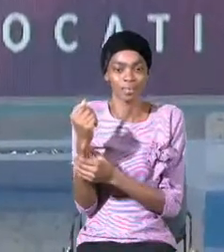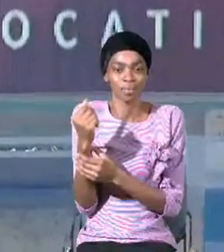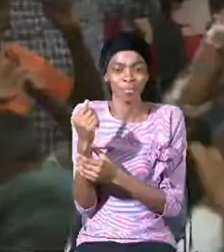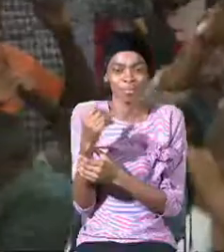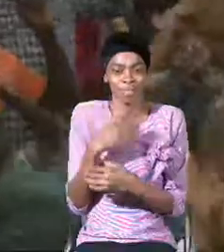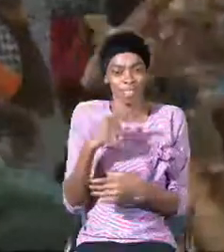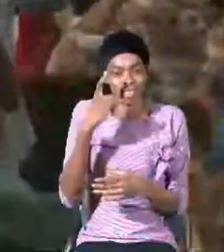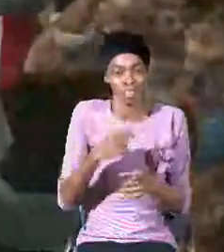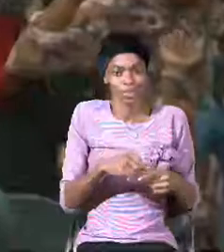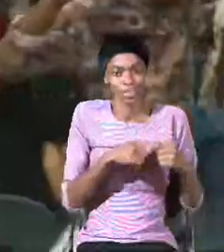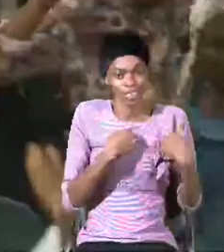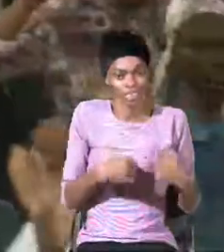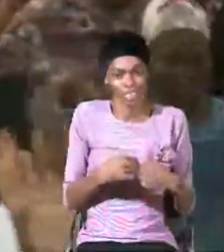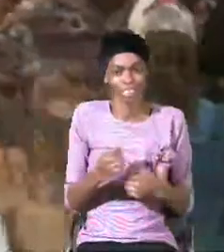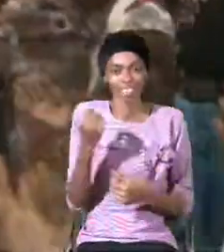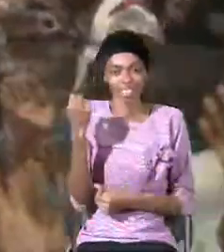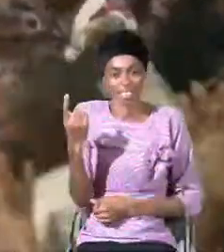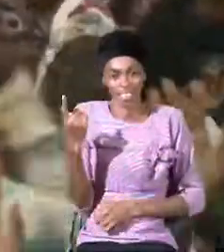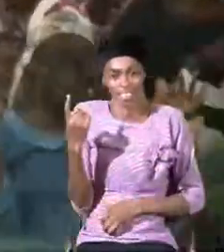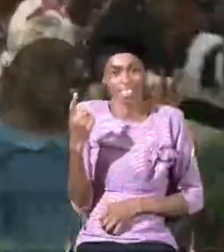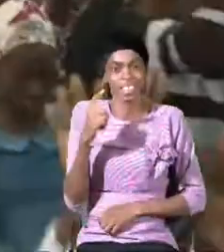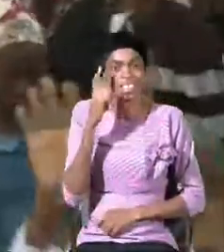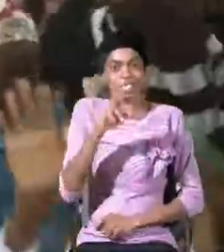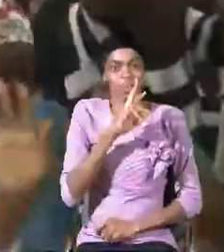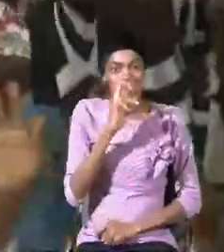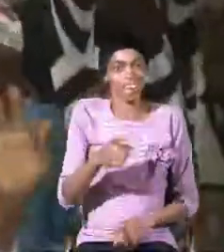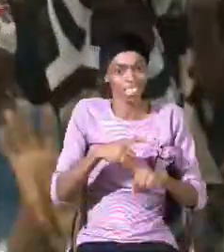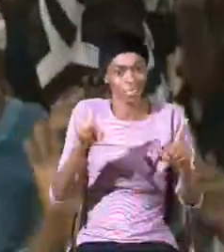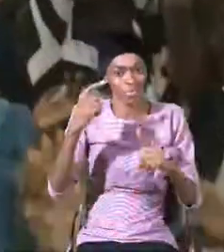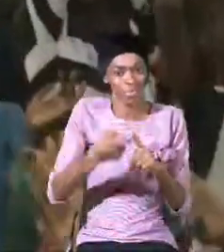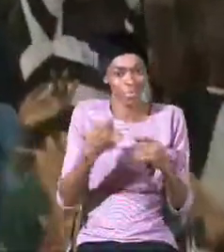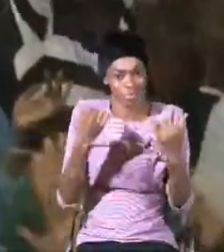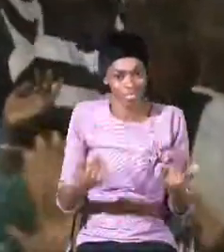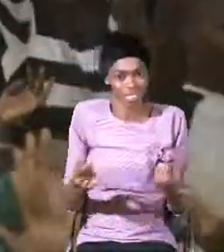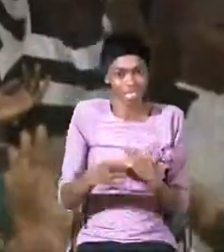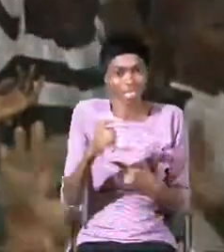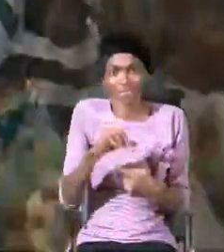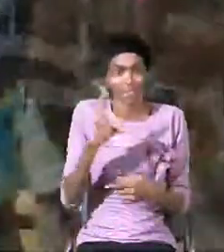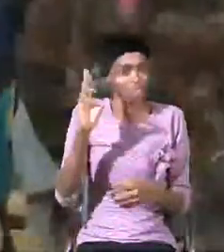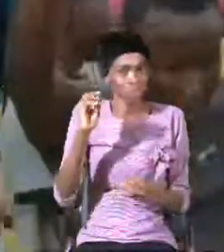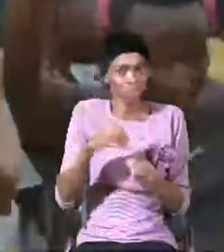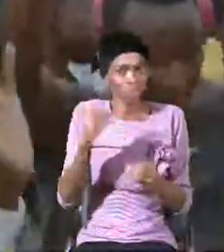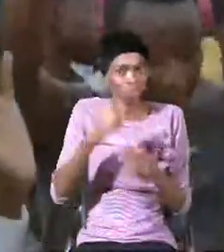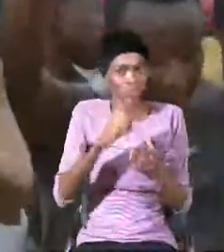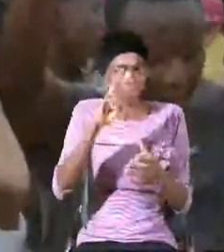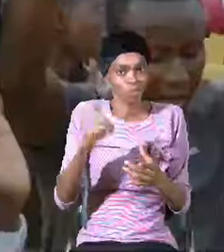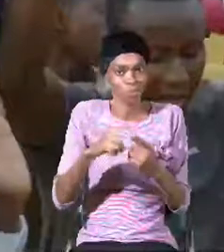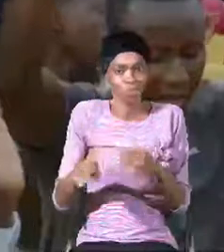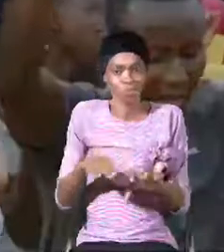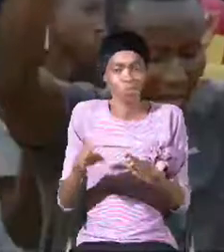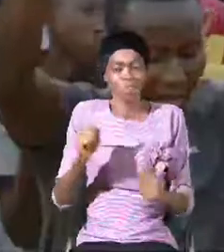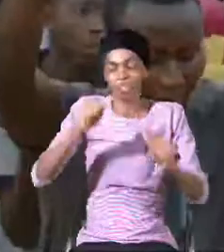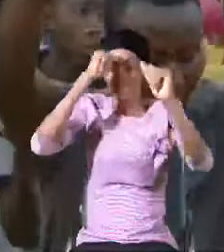et dans ton cœur, comprends que tu es différent à partir d'aujourd'hui. Tu n'es plus ce que tu étais.